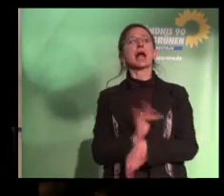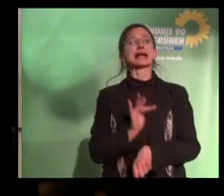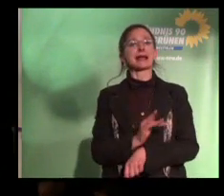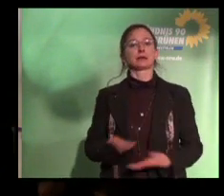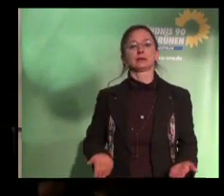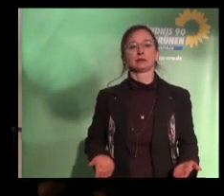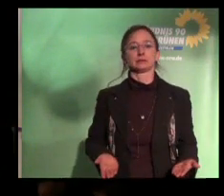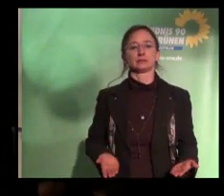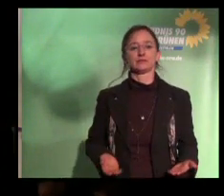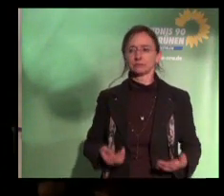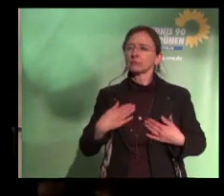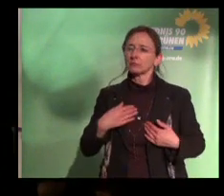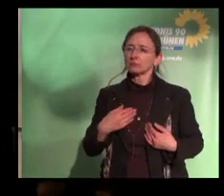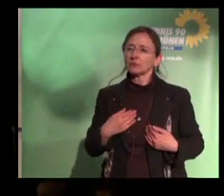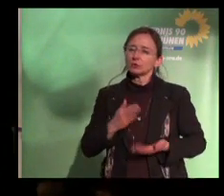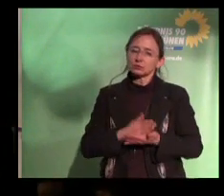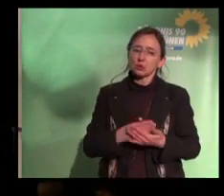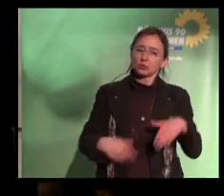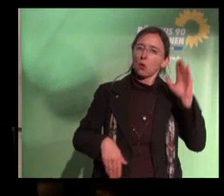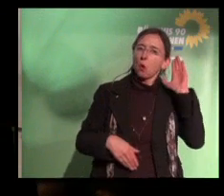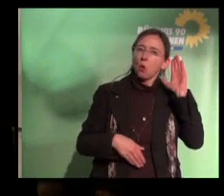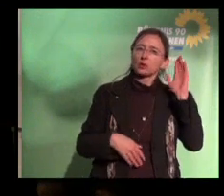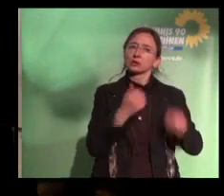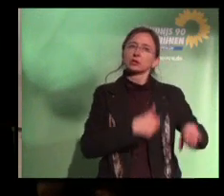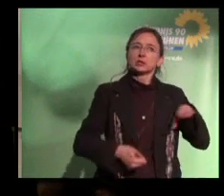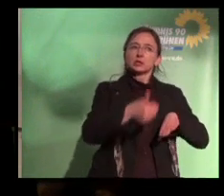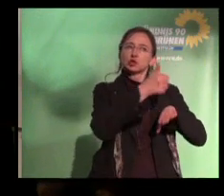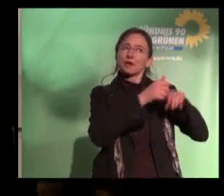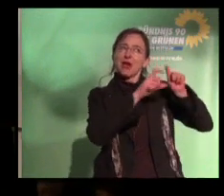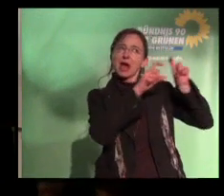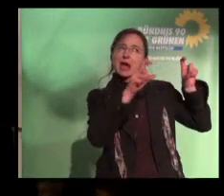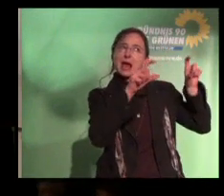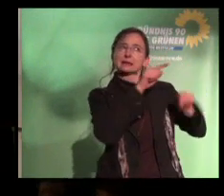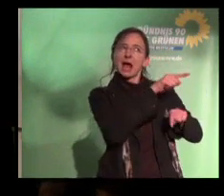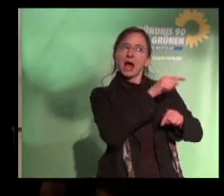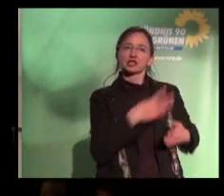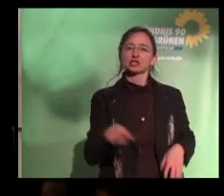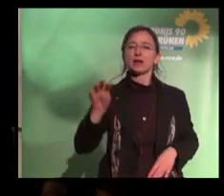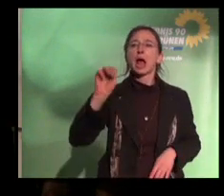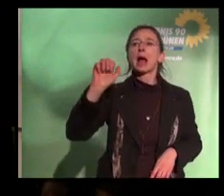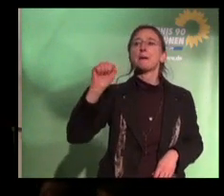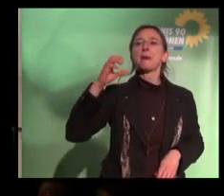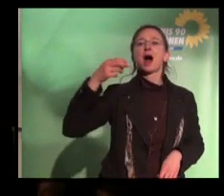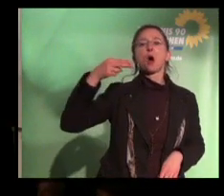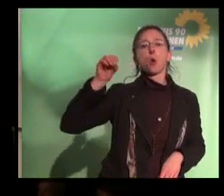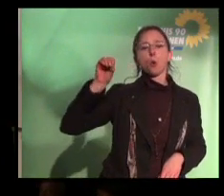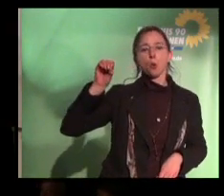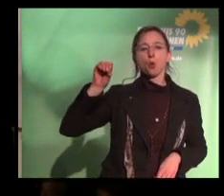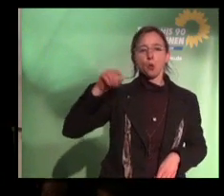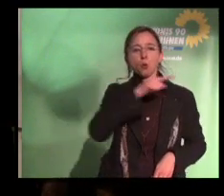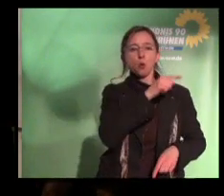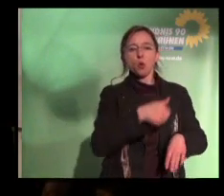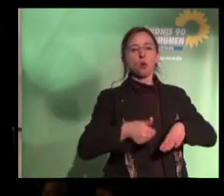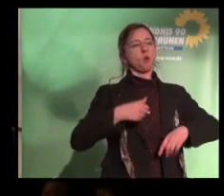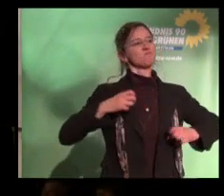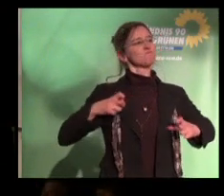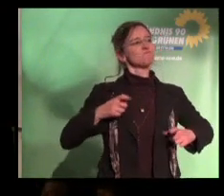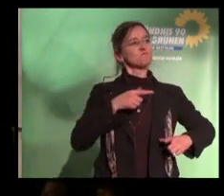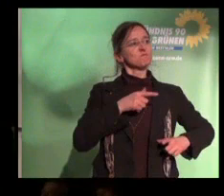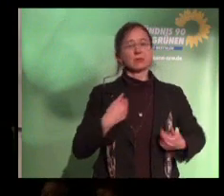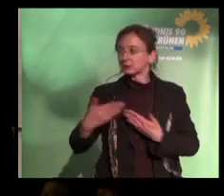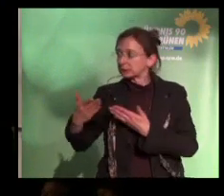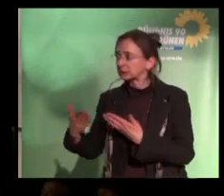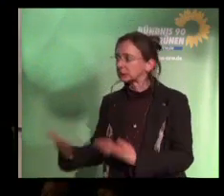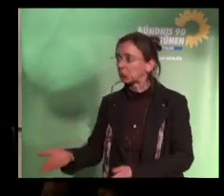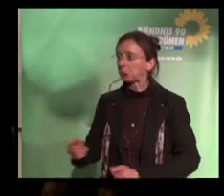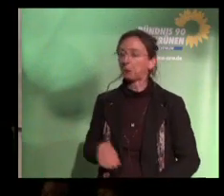die Machos in den Chefetagen, denen schlottern die Hosen. Ja, bei so viel Entschiedenheit. Ja. Und deshalb, liebe Freundinnen und